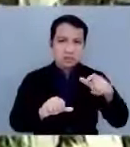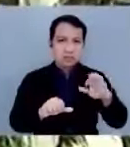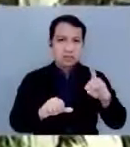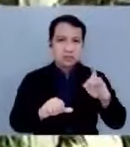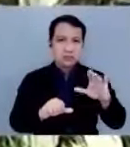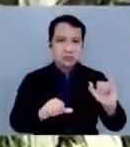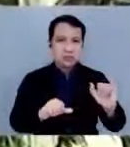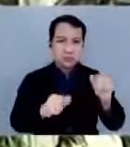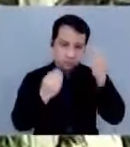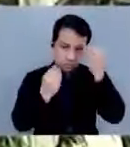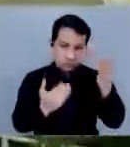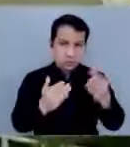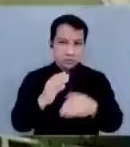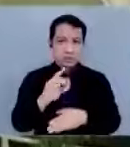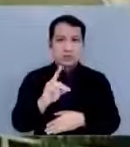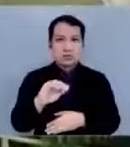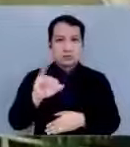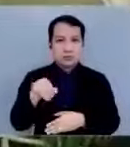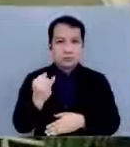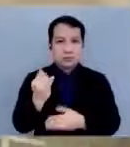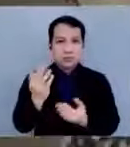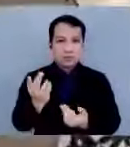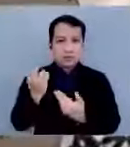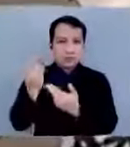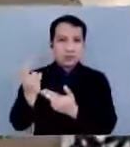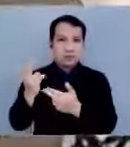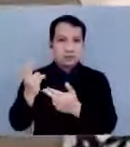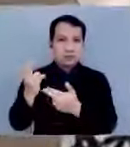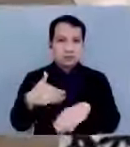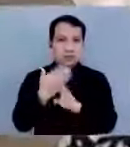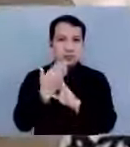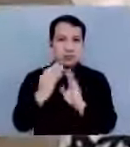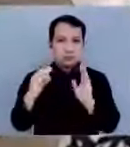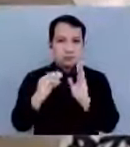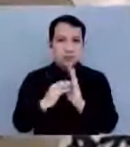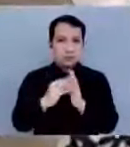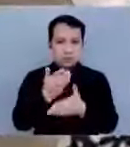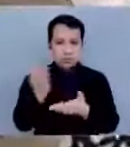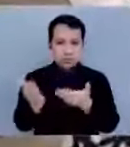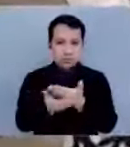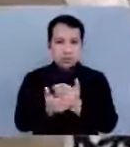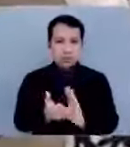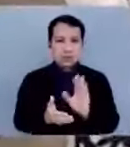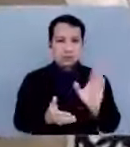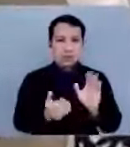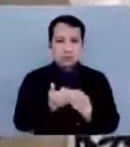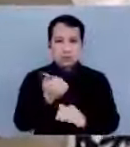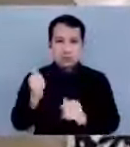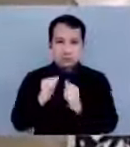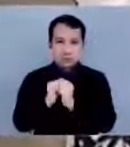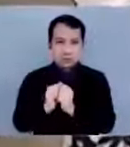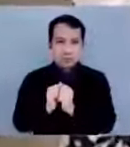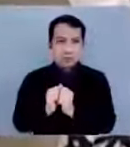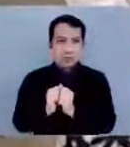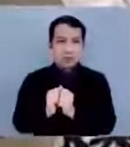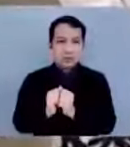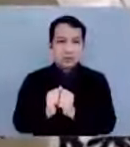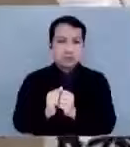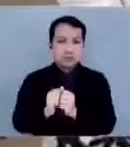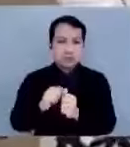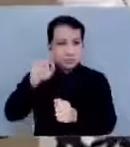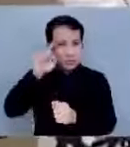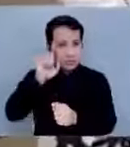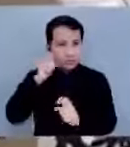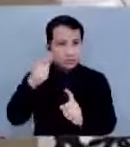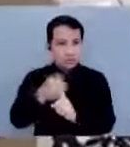na ng Department of Justice na inirekomenda ng Davao City na sampahan si Quiboloy at iba pa niyang kasama ng kasong sexual abuse,